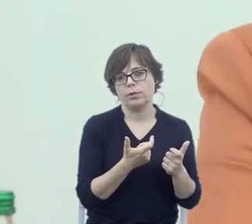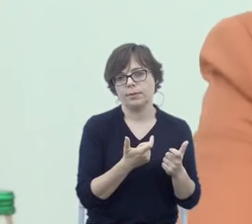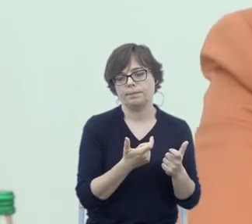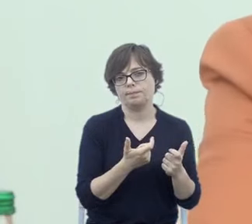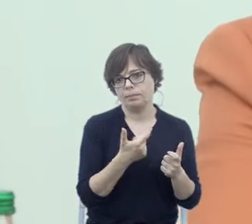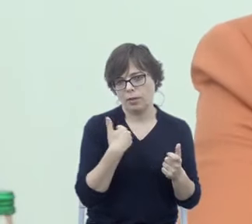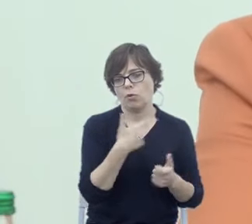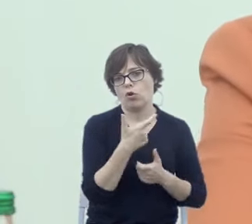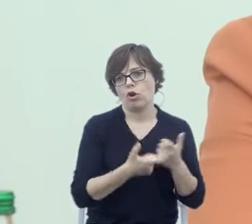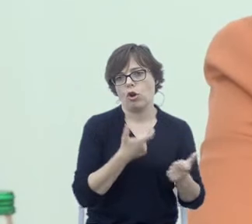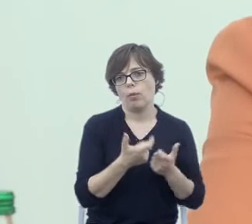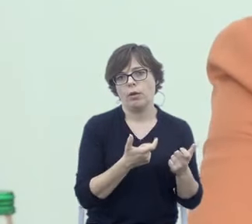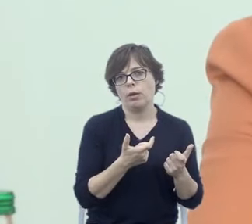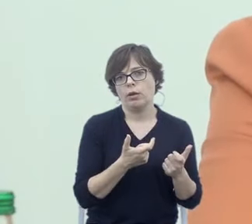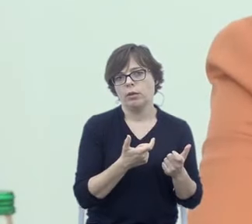działalności